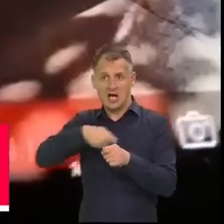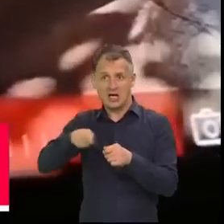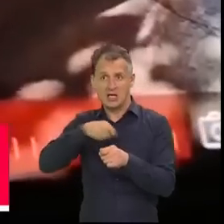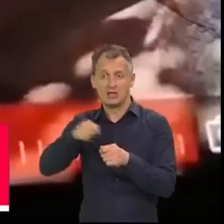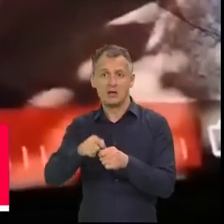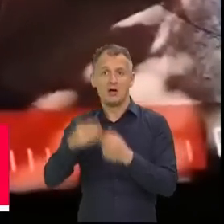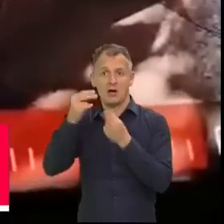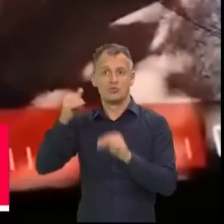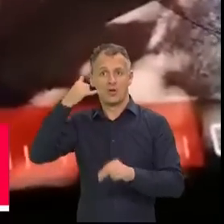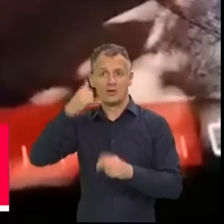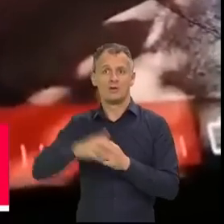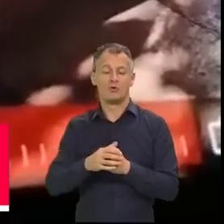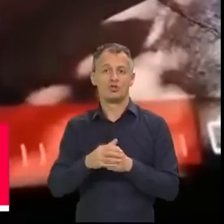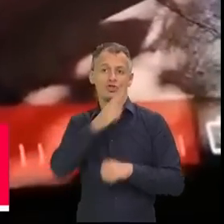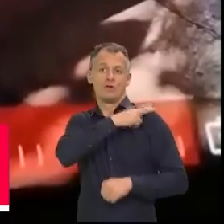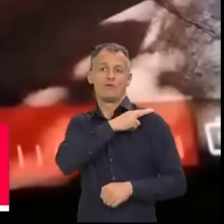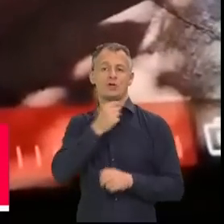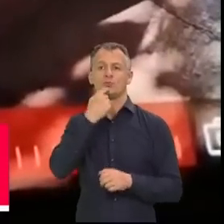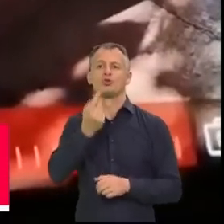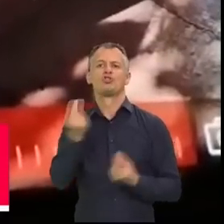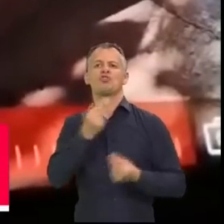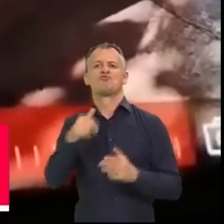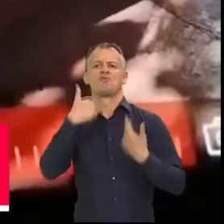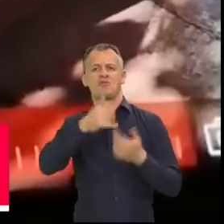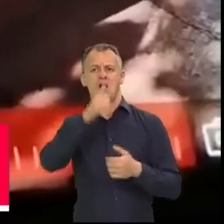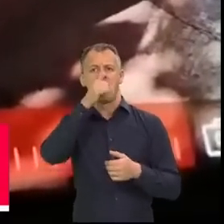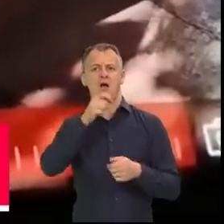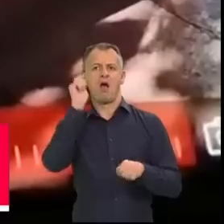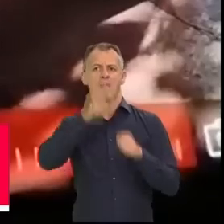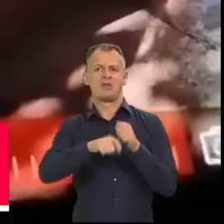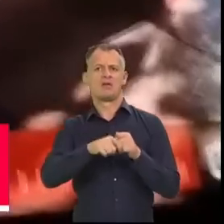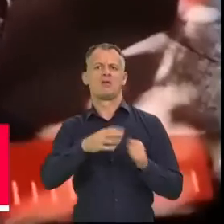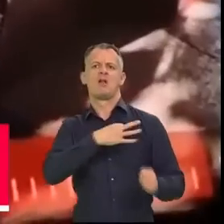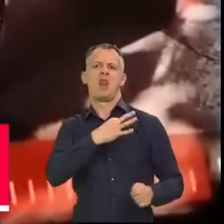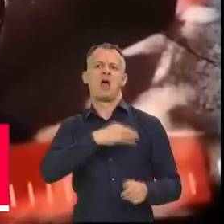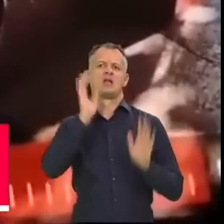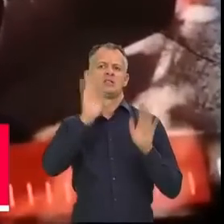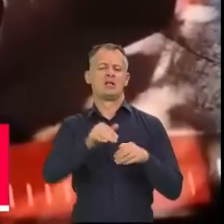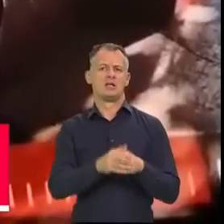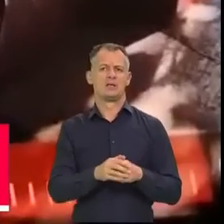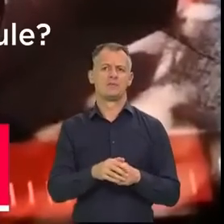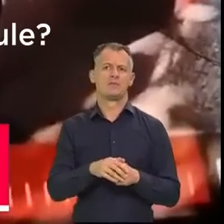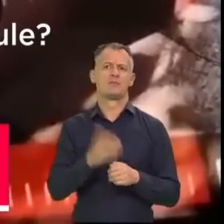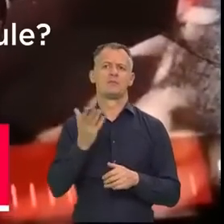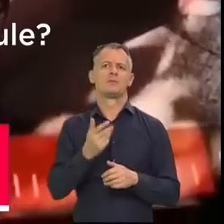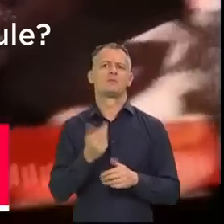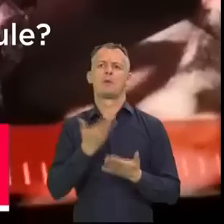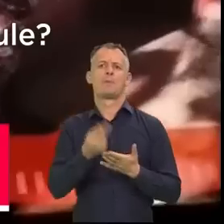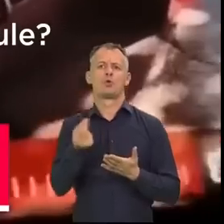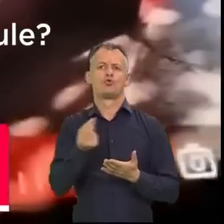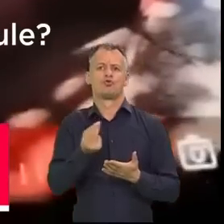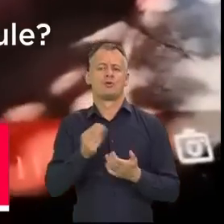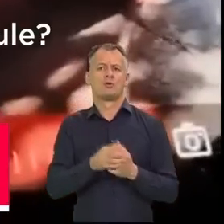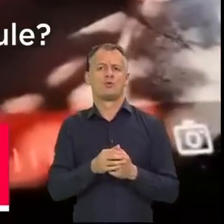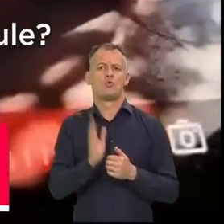dau acum amendă. Îți dau amendă? Pentru ce să-ți dea amendă? Dă-i mă, lor și nu ai băgat în seamă. Ai înțeles? Întreabă pe ce-i amenda. Eu n-am cu ce să